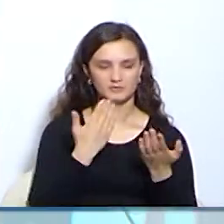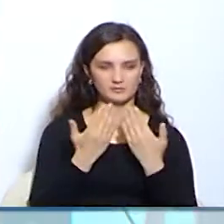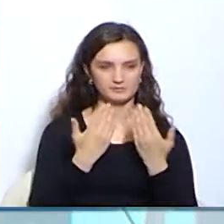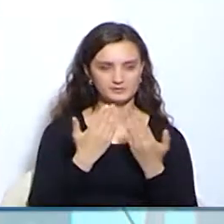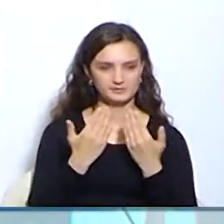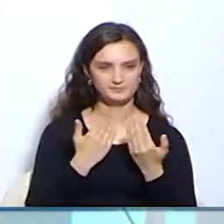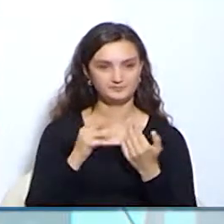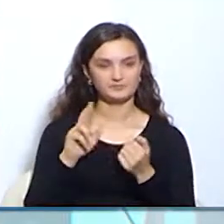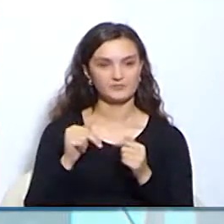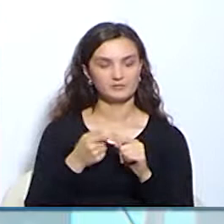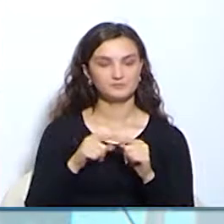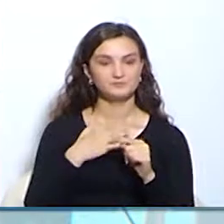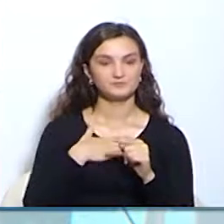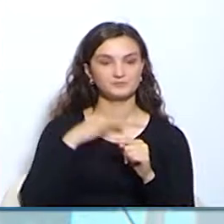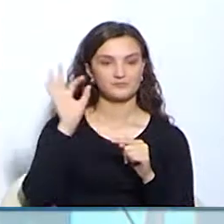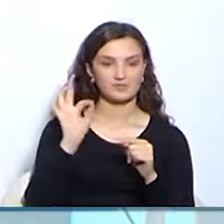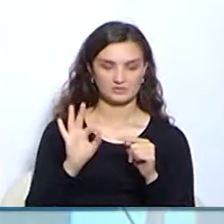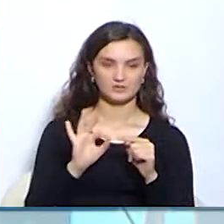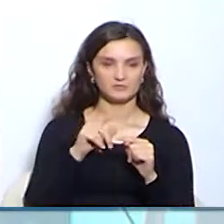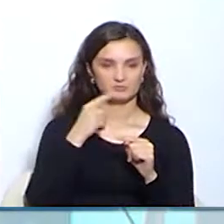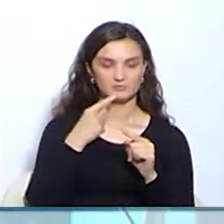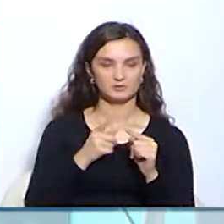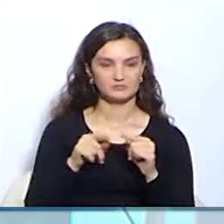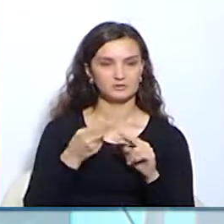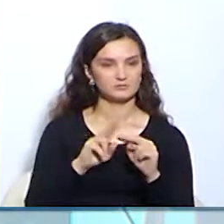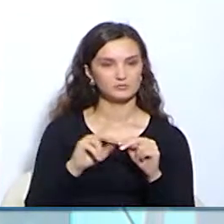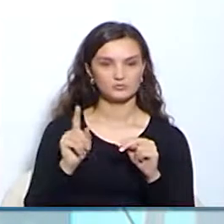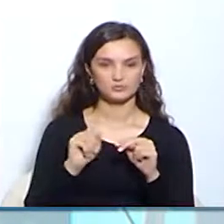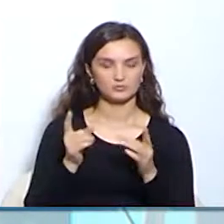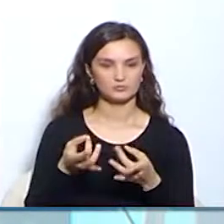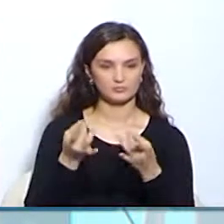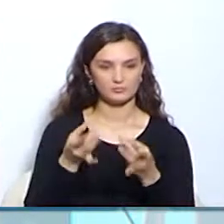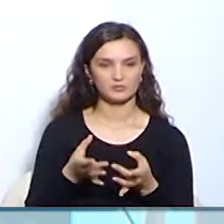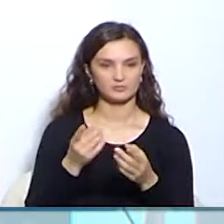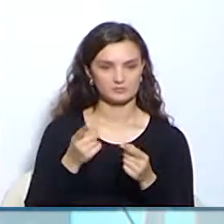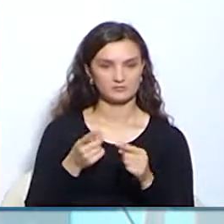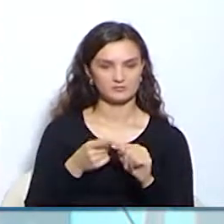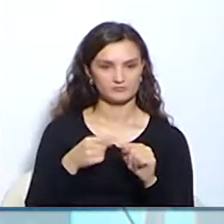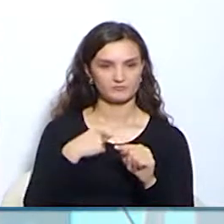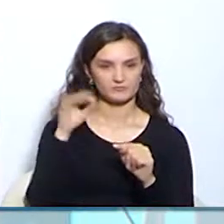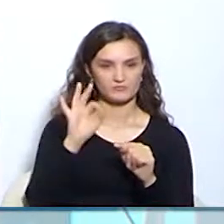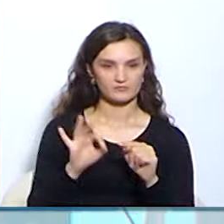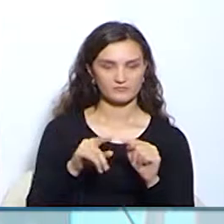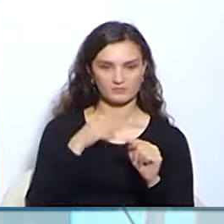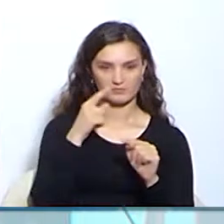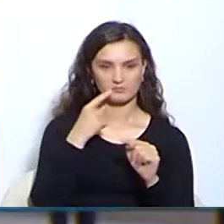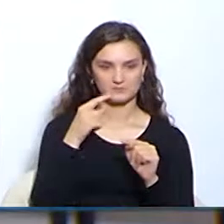მიმართებაში. და ჩვენ ხშირად ვახსენებთ ხოლმე ამას, იმიტომ რომ უბრალოდ გვერდს ვერ აუვლით, ჩვენ ხშირად ვახსენებთ